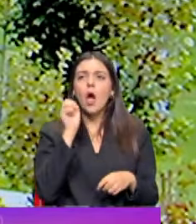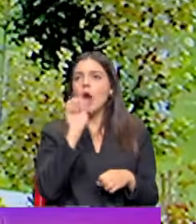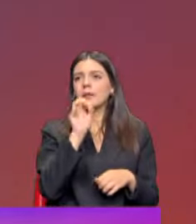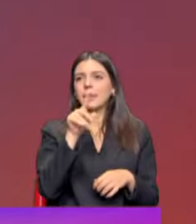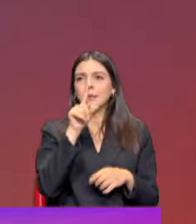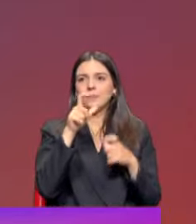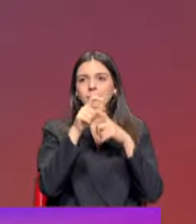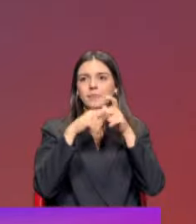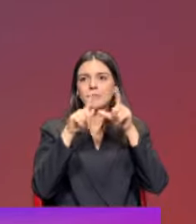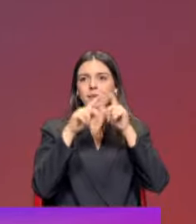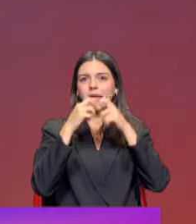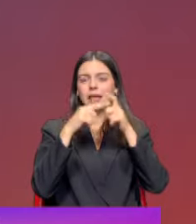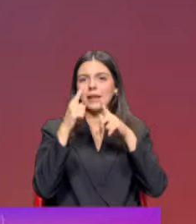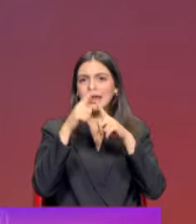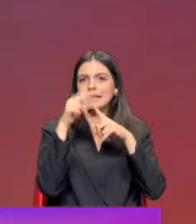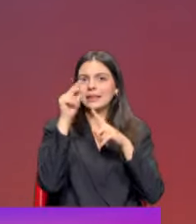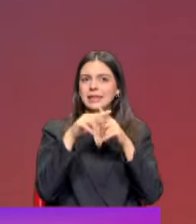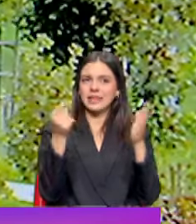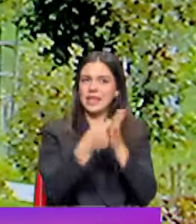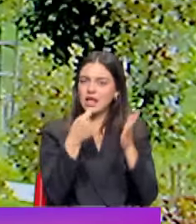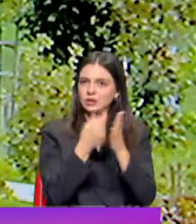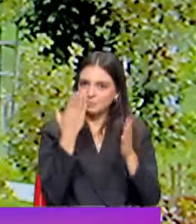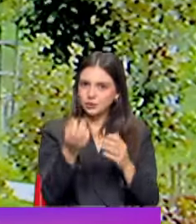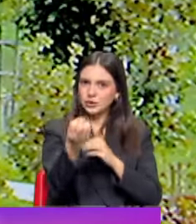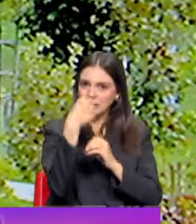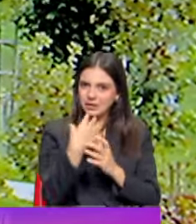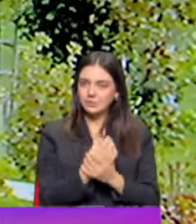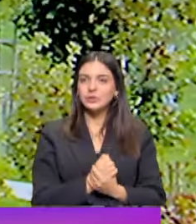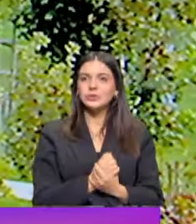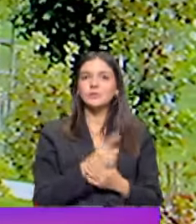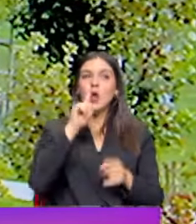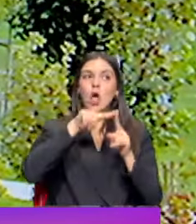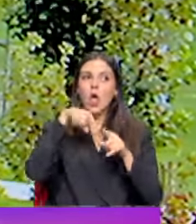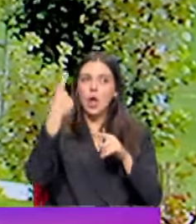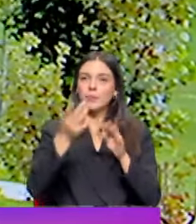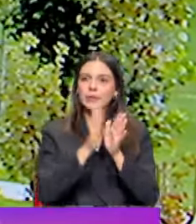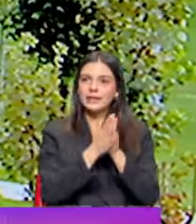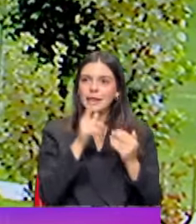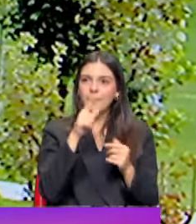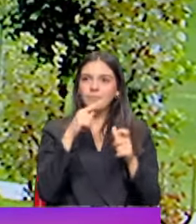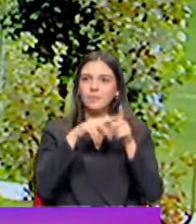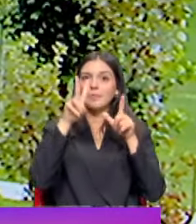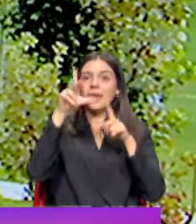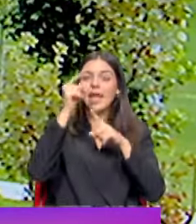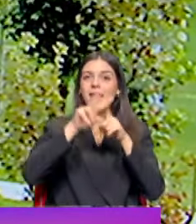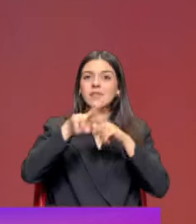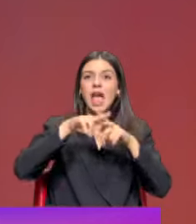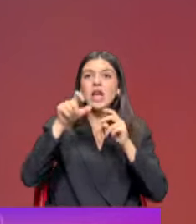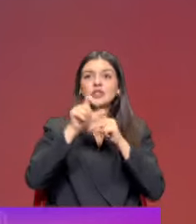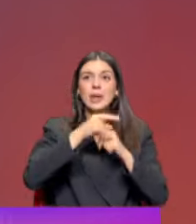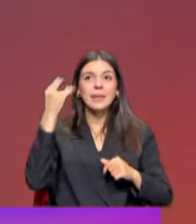kitap Sedrettin Parlak tarafından kaleme alınıp gönderilmiş. Bir diğer eser Evliya Çelebi